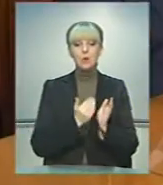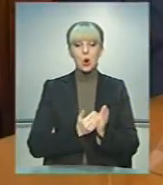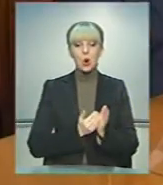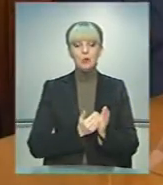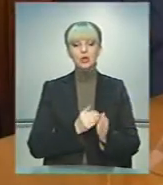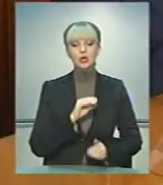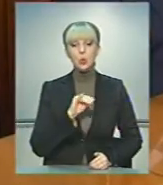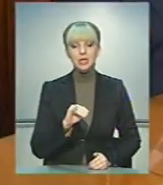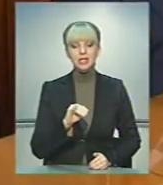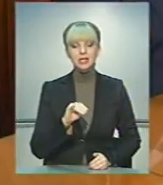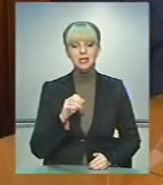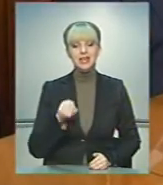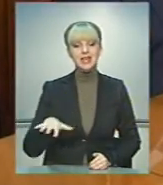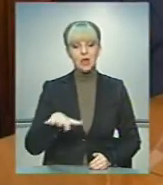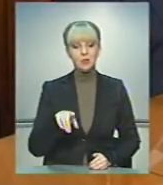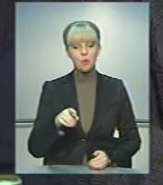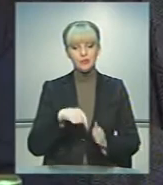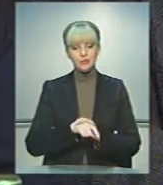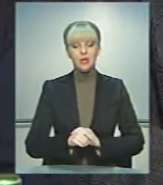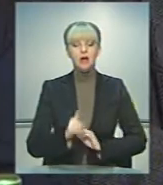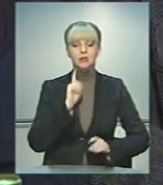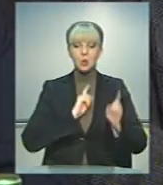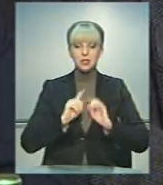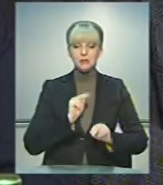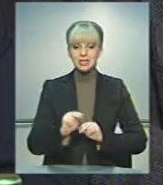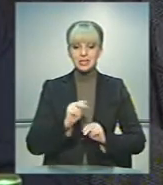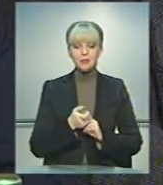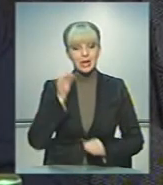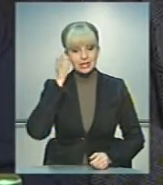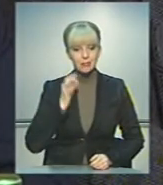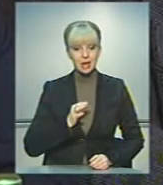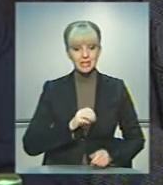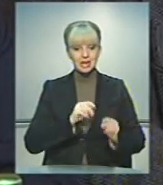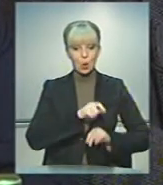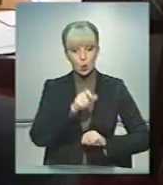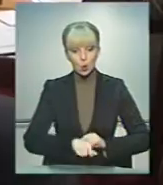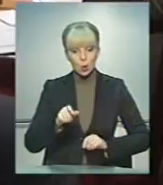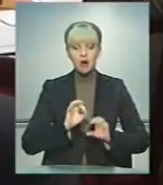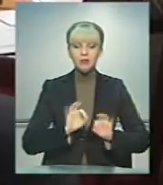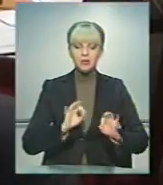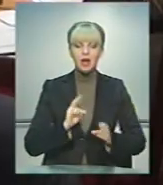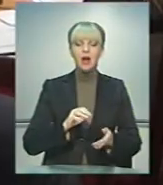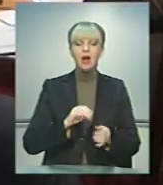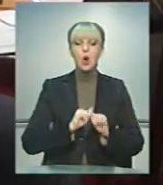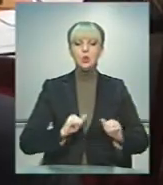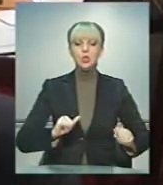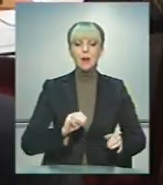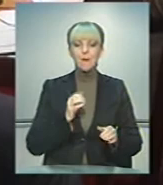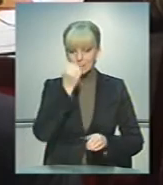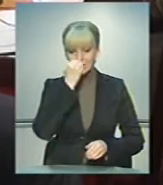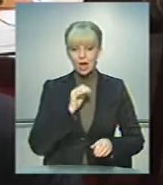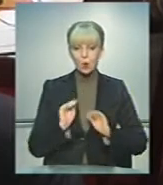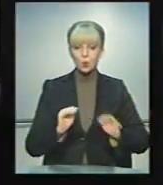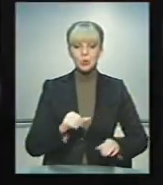«ЮЛІД з Європою». У її рамках організували семінар-тренінг, де німецькі колеги розповіли, як розвивати благоустрій самостійних